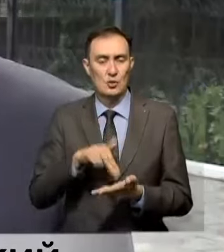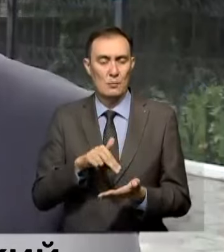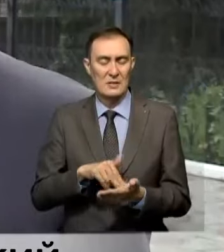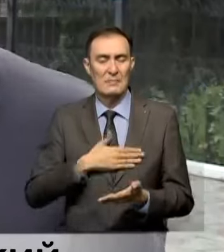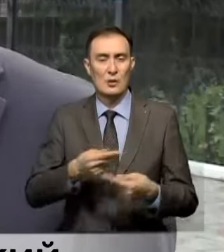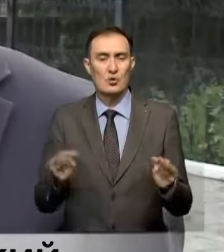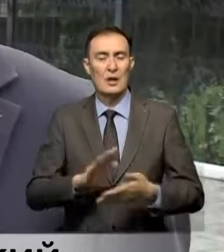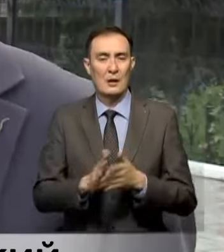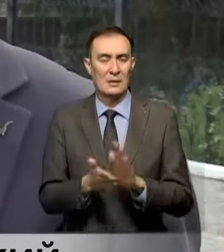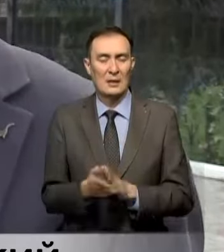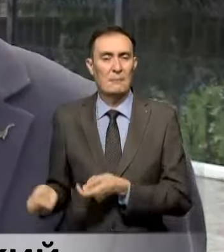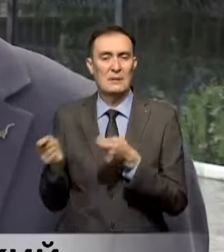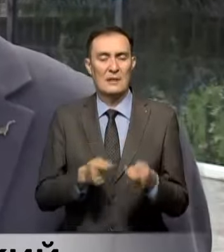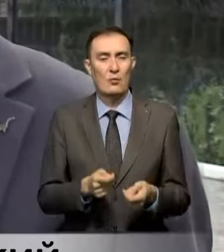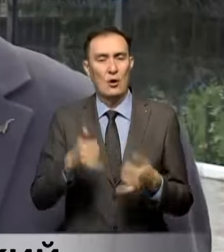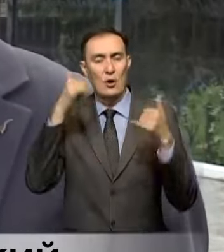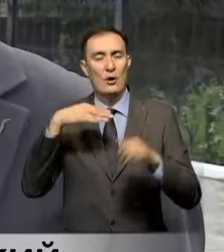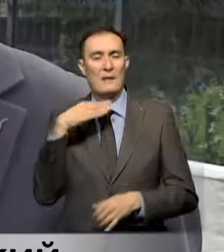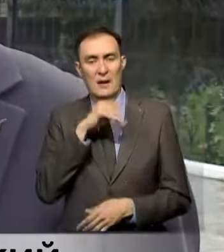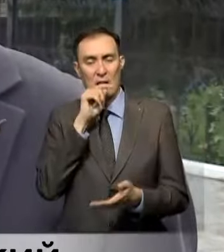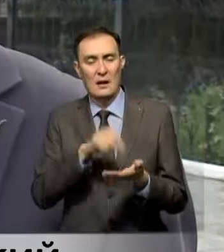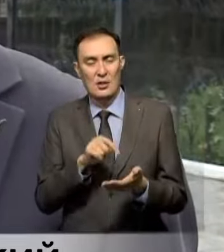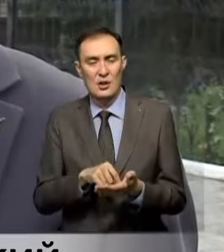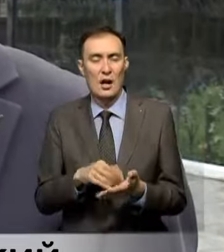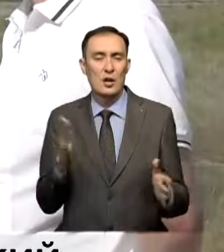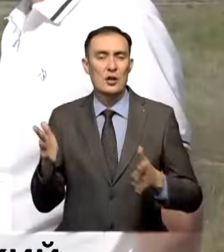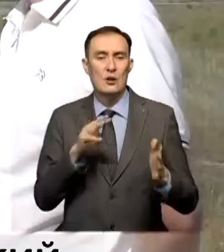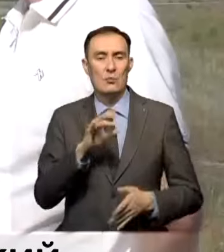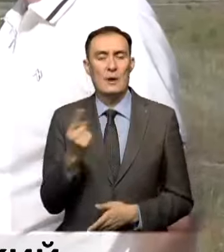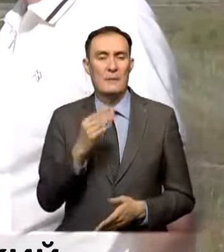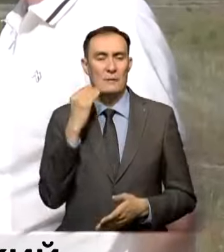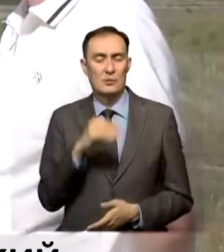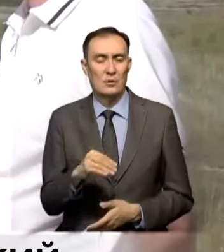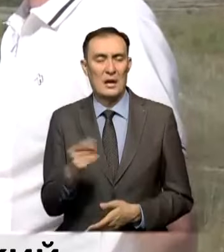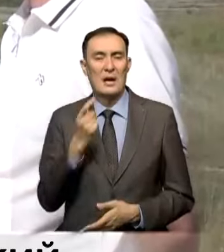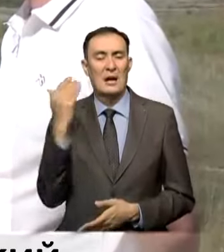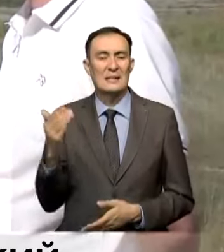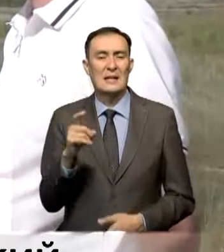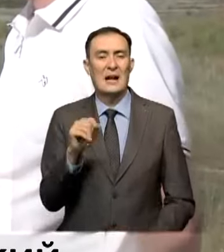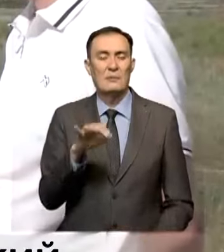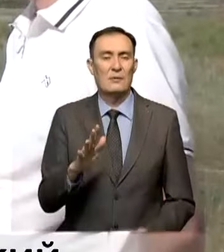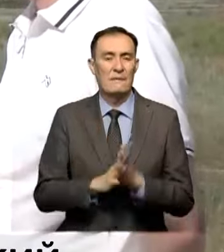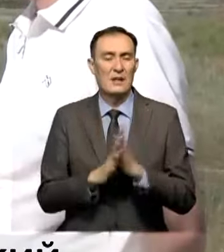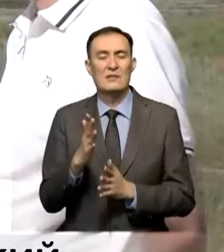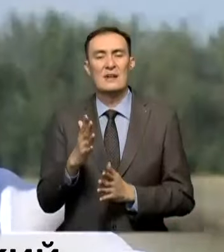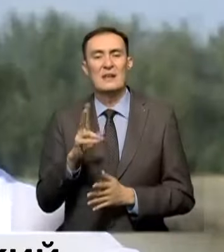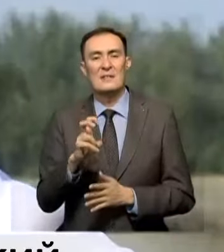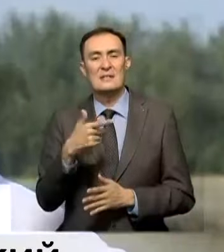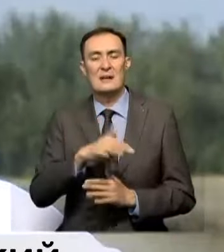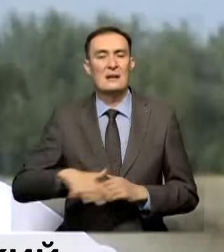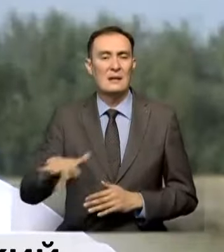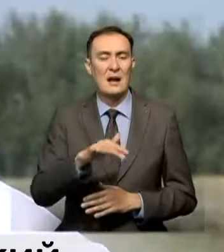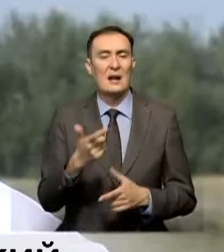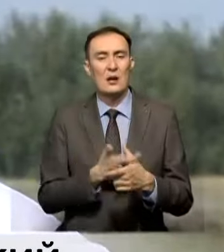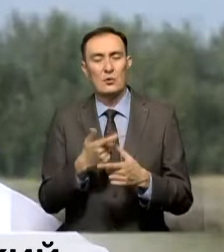мы заключили контракты на поставку говядины, окорочка, муки первого сорта. Хозяйство Берика Хамитова выращивает на 200 гектарах